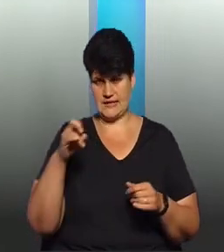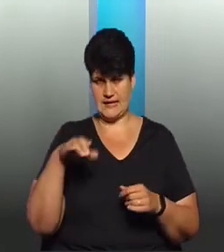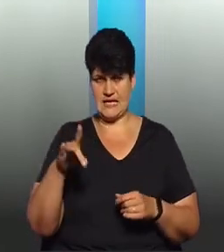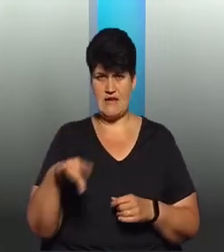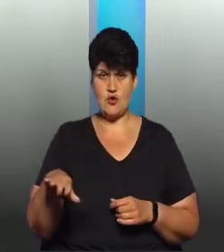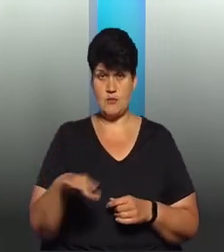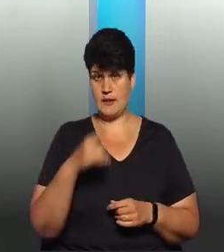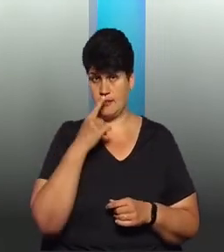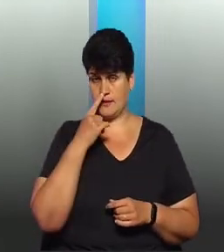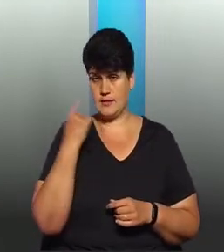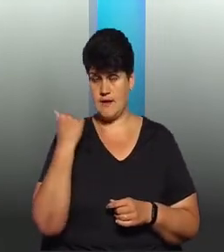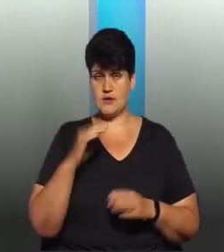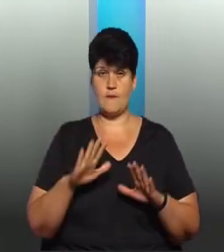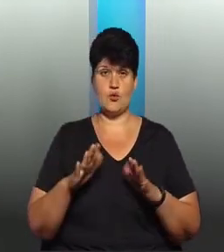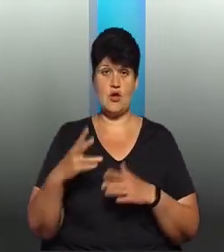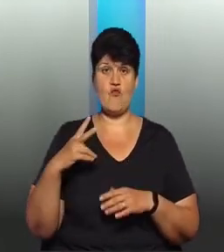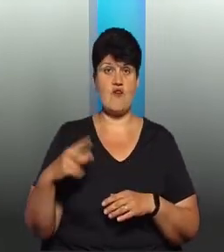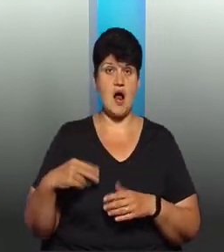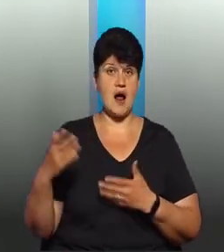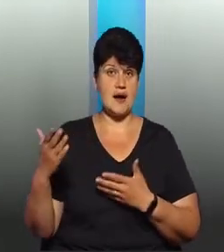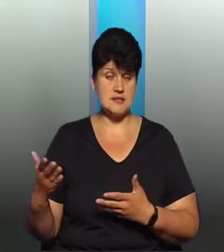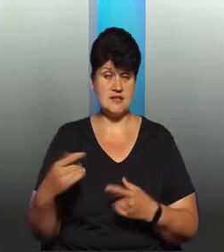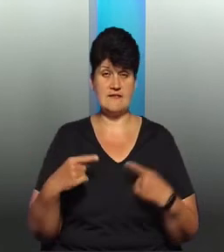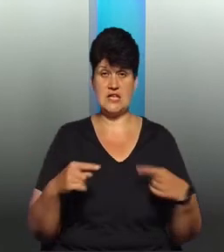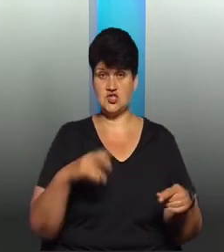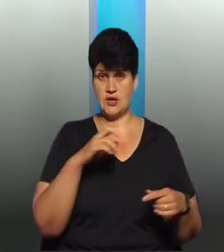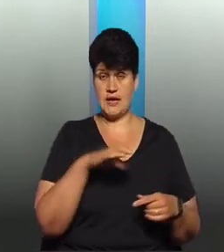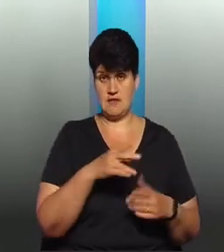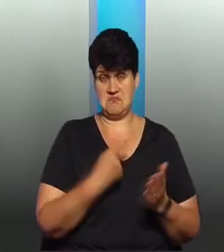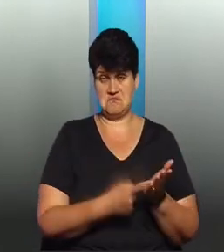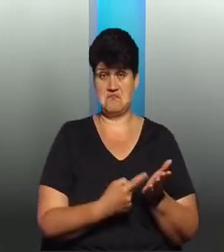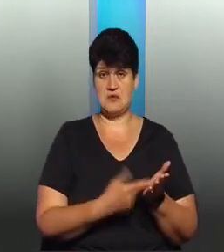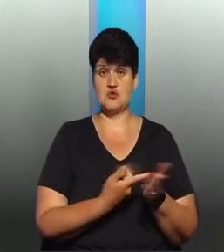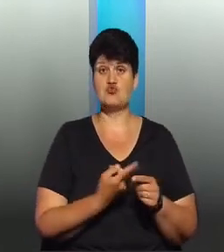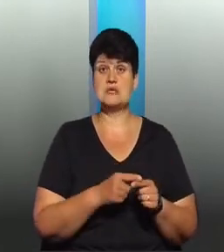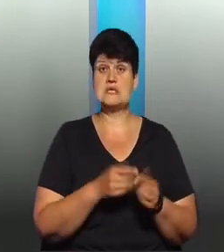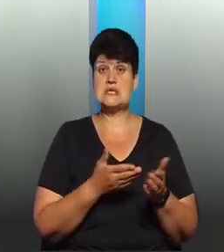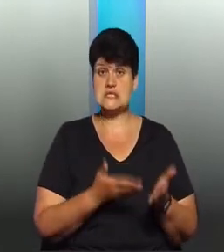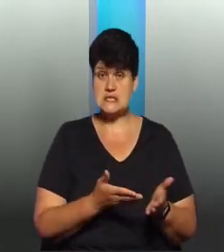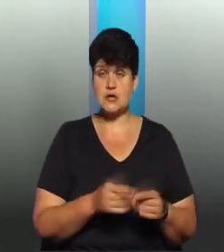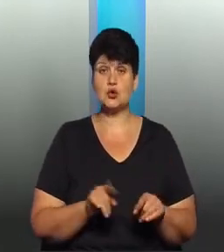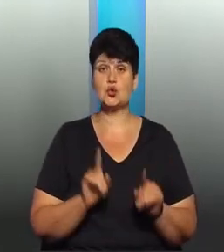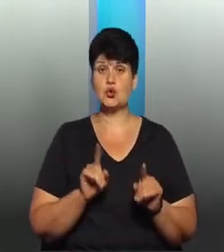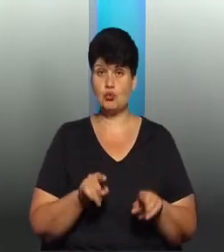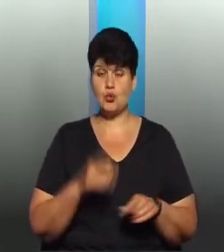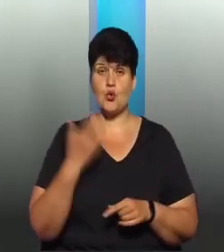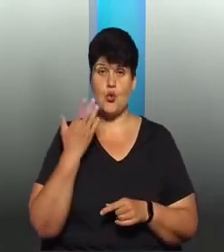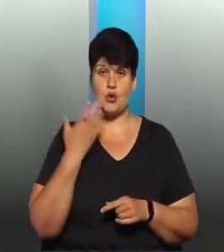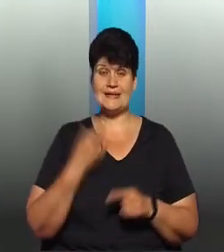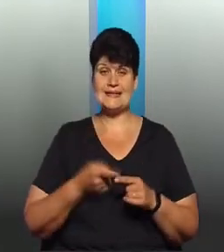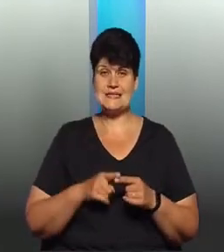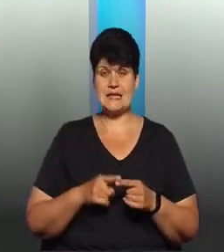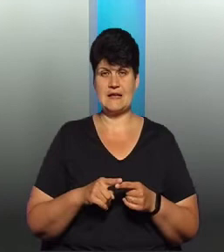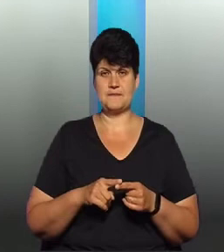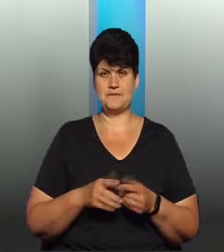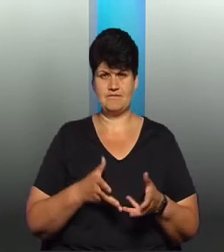скажімо, у Франції і у інших країнах, вони підтверджують це. І тому, коли цей принцип примусу, він працює,